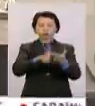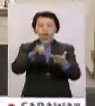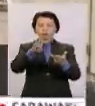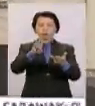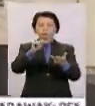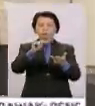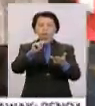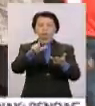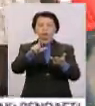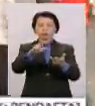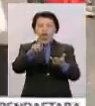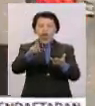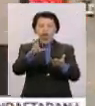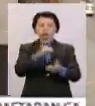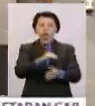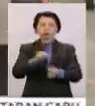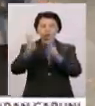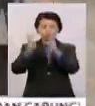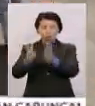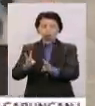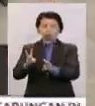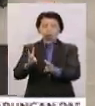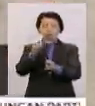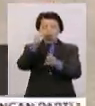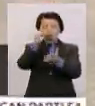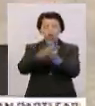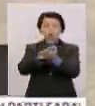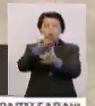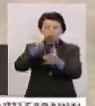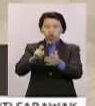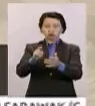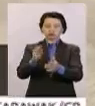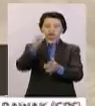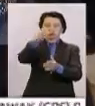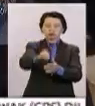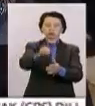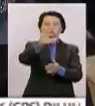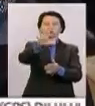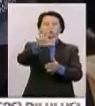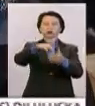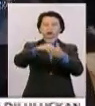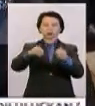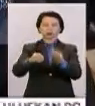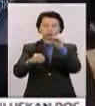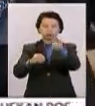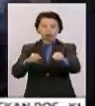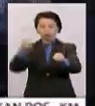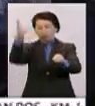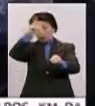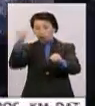bujang. Namun warga suri rumah perlu mencarum terlebih dahulu pada kadar minimum RM5.